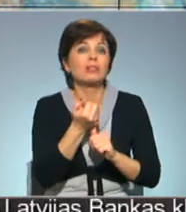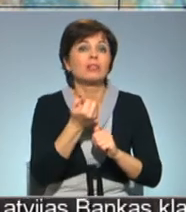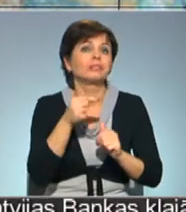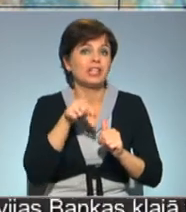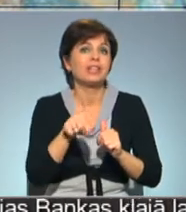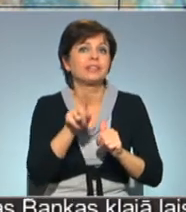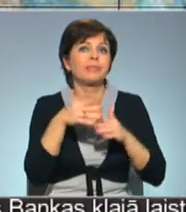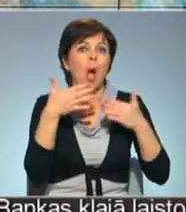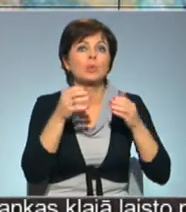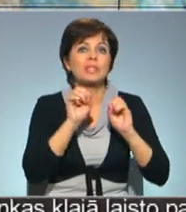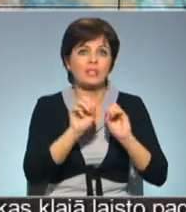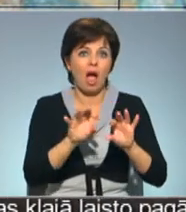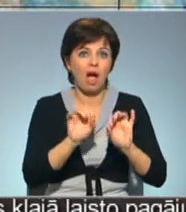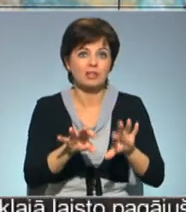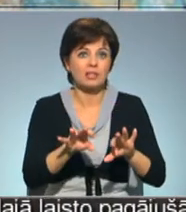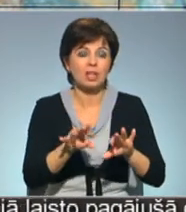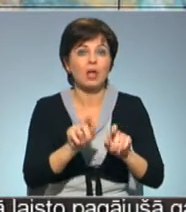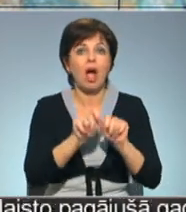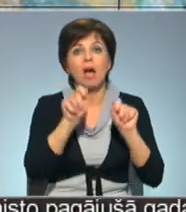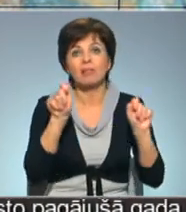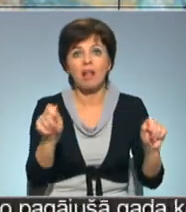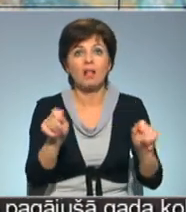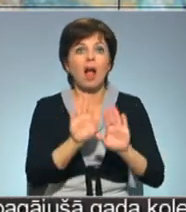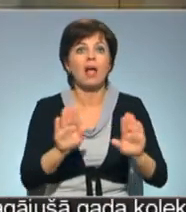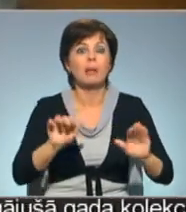Akmens vēstījumu spētīja arī Līga Ozola.